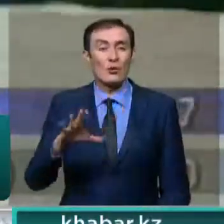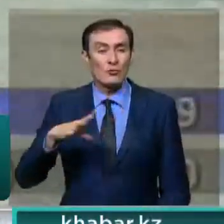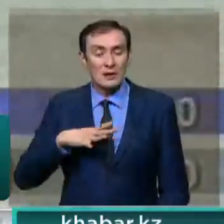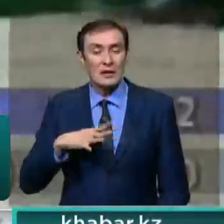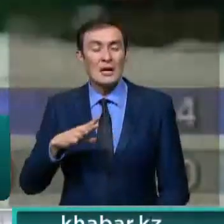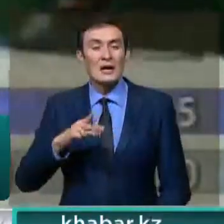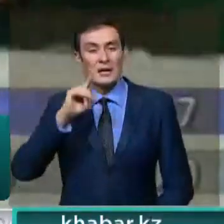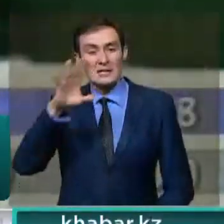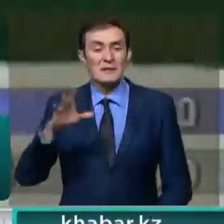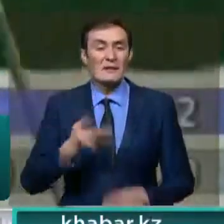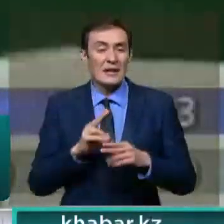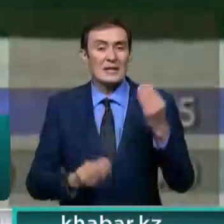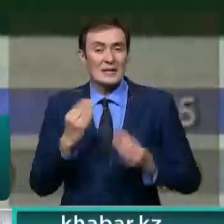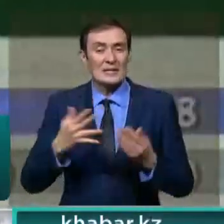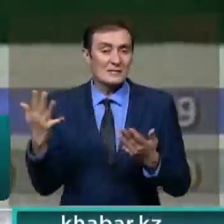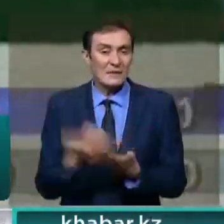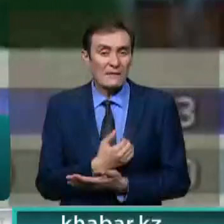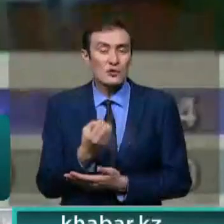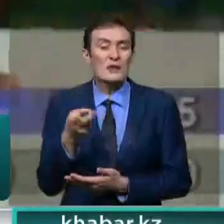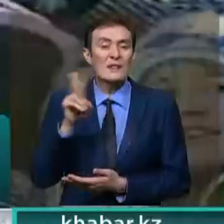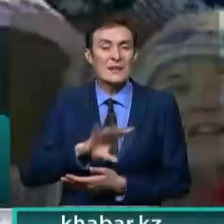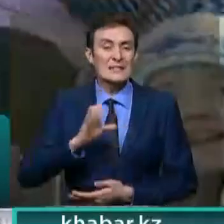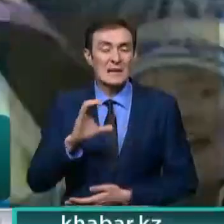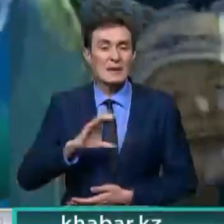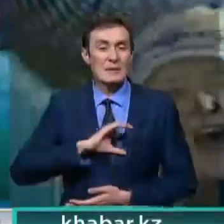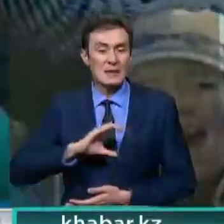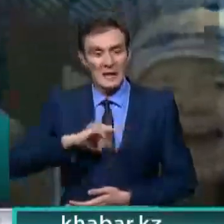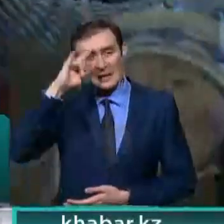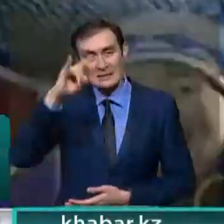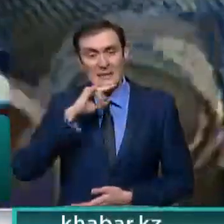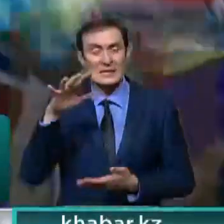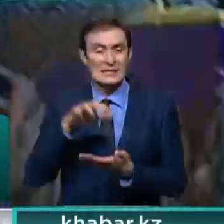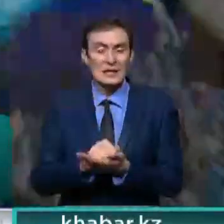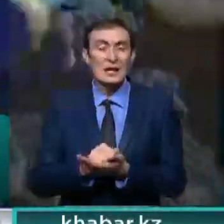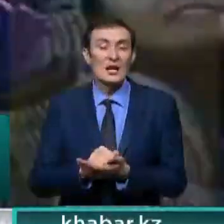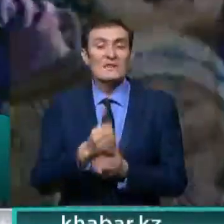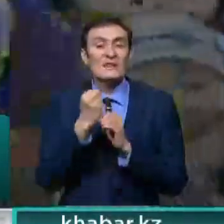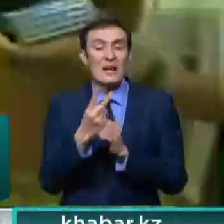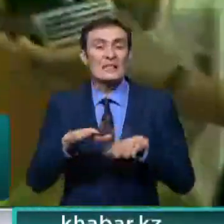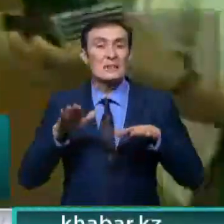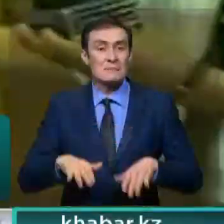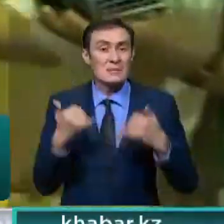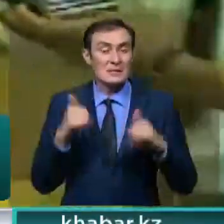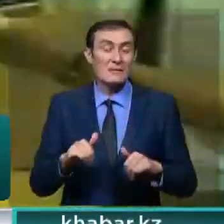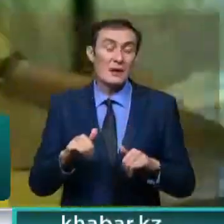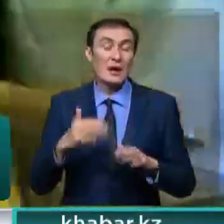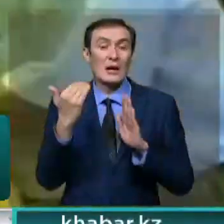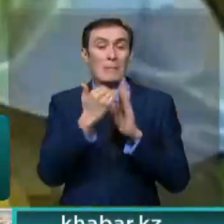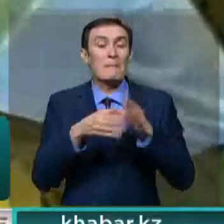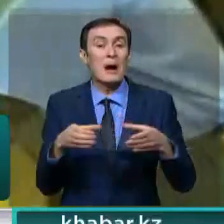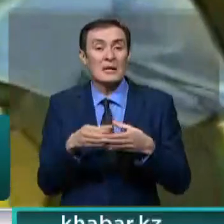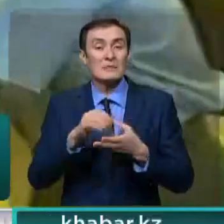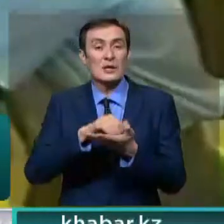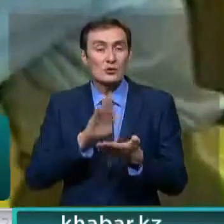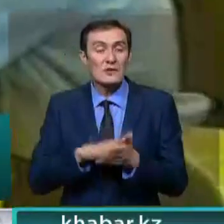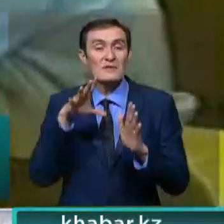Он стал рекордсменом этих игр, завоевав еще 2 серебряные медали. Казахстан занял рекордное 12-е место в общекомандном зачете